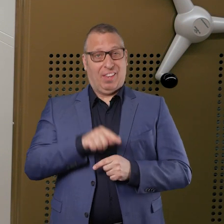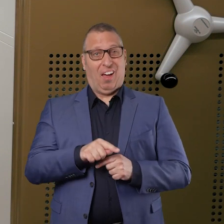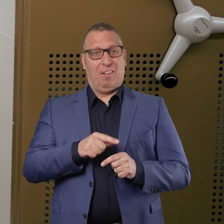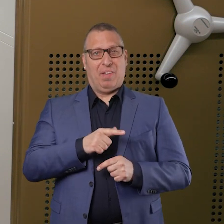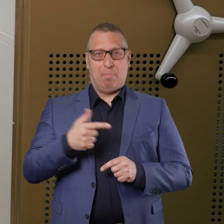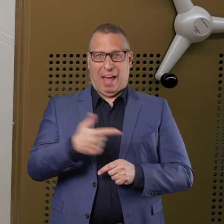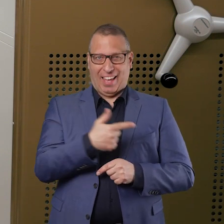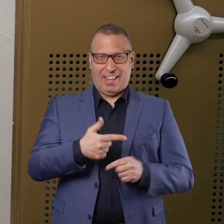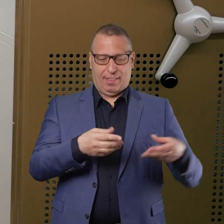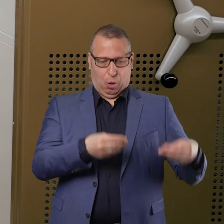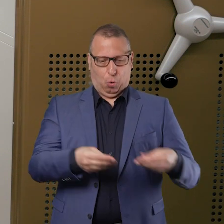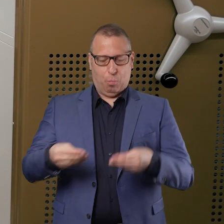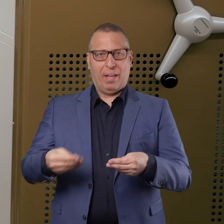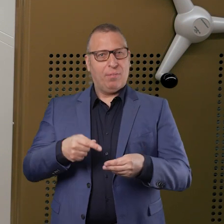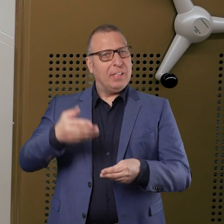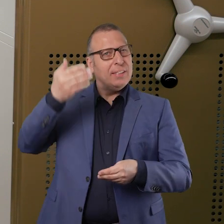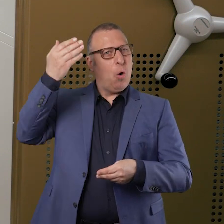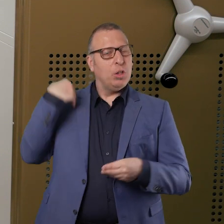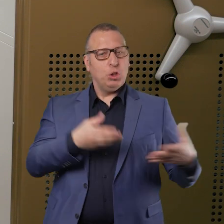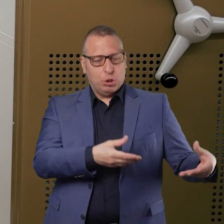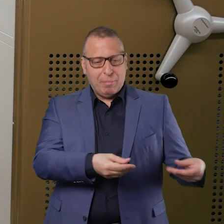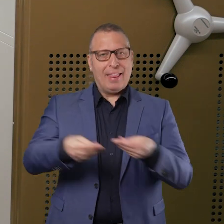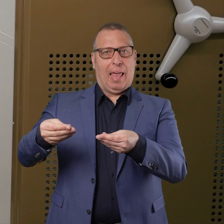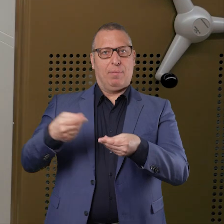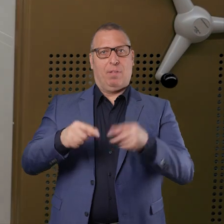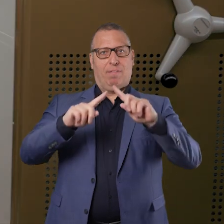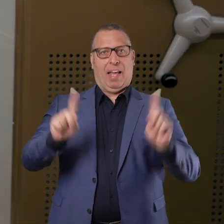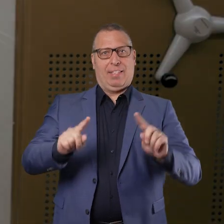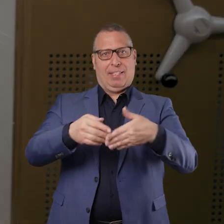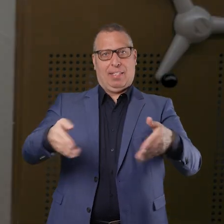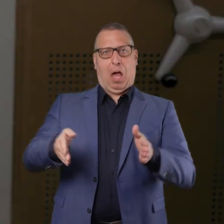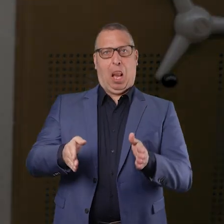und bringen die beiden historischen Dokumente mit.